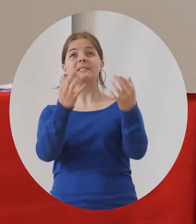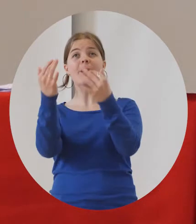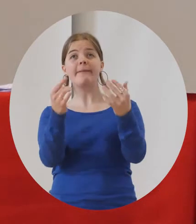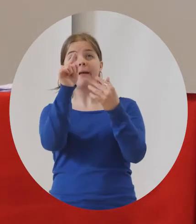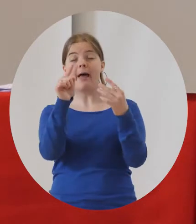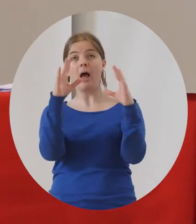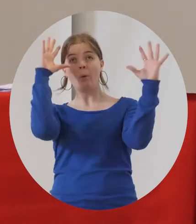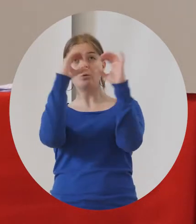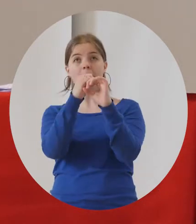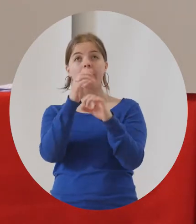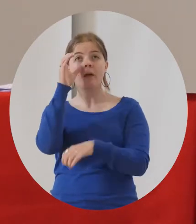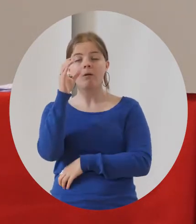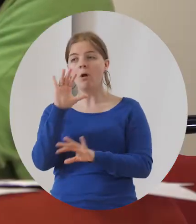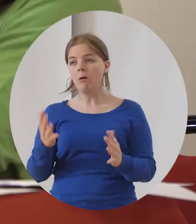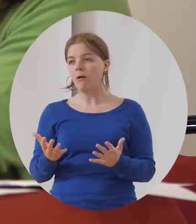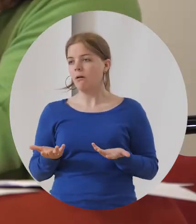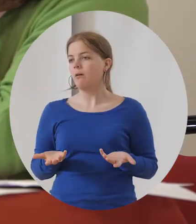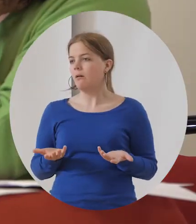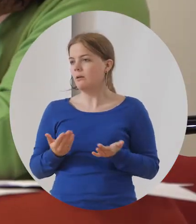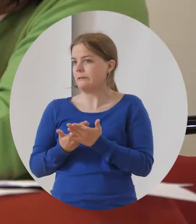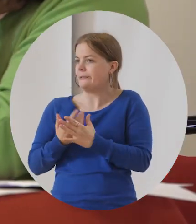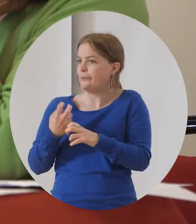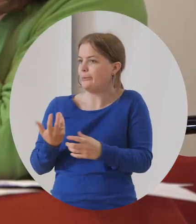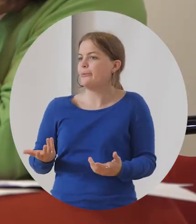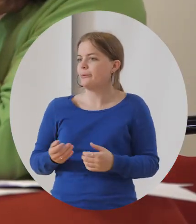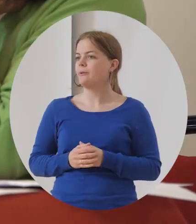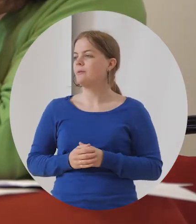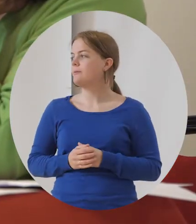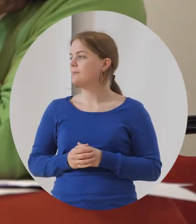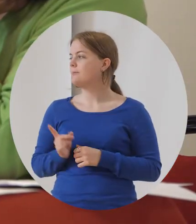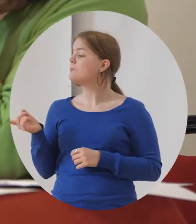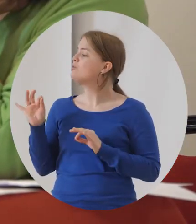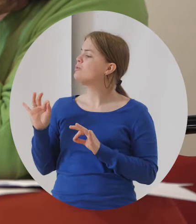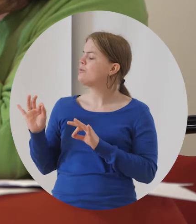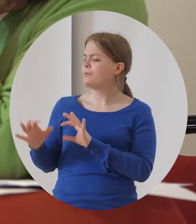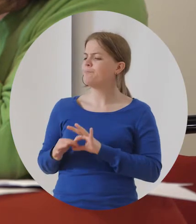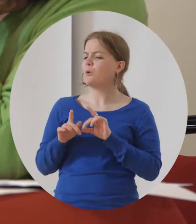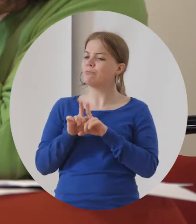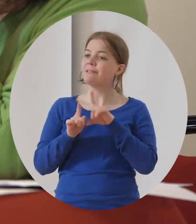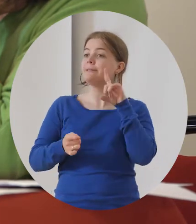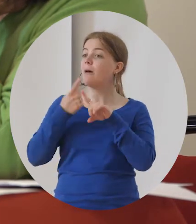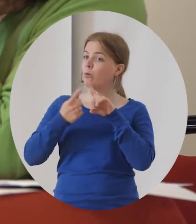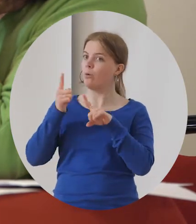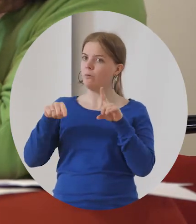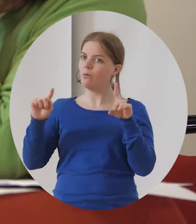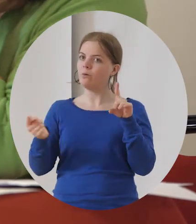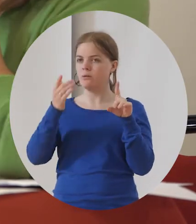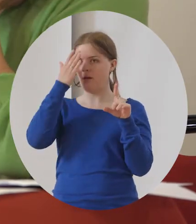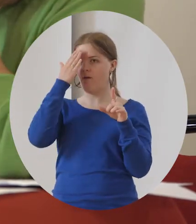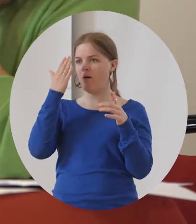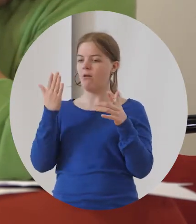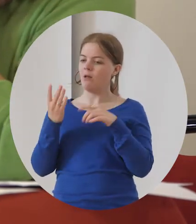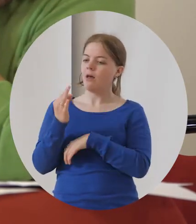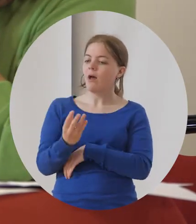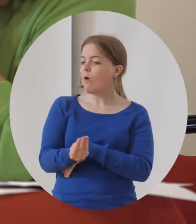nous, c'est ça qui est vraiment... Et il y a aussi quelque chose d'important à savoir, c'est que même chez